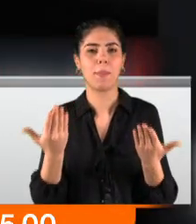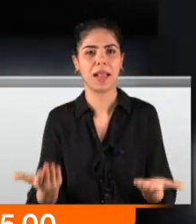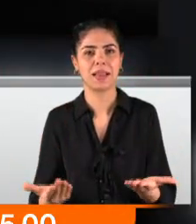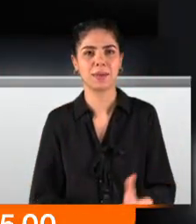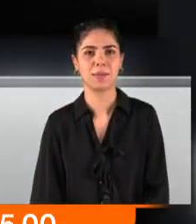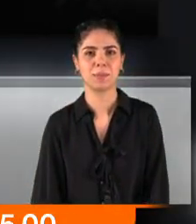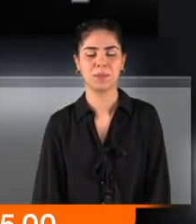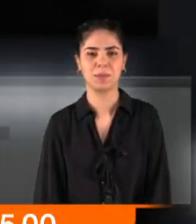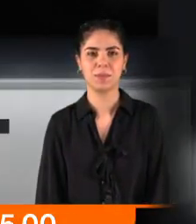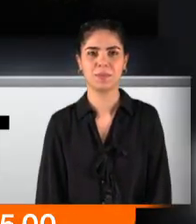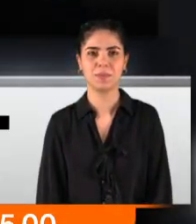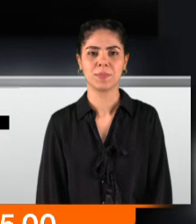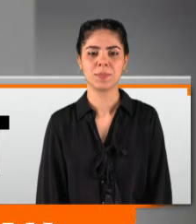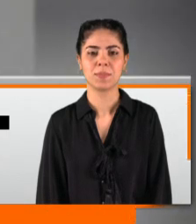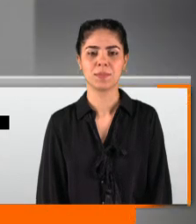bir